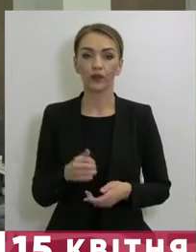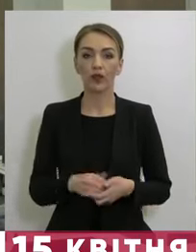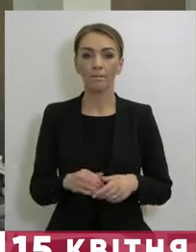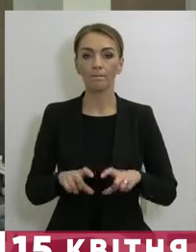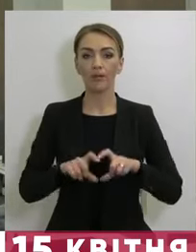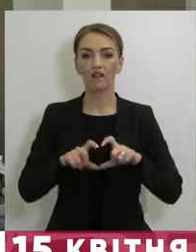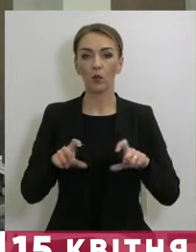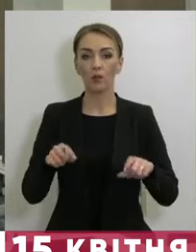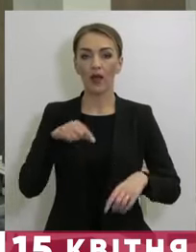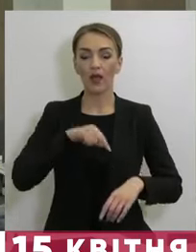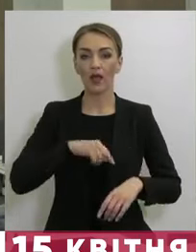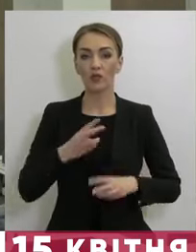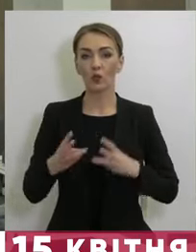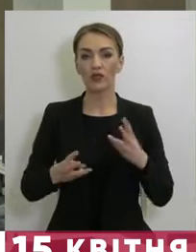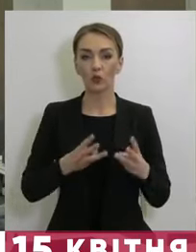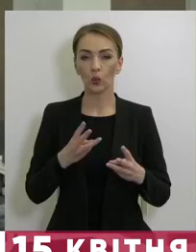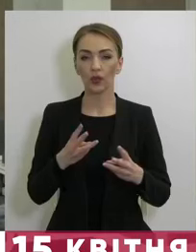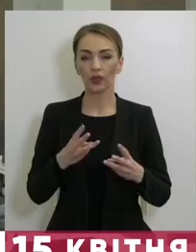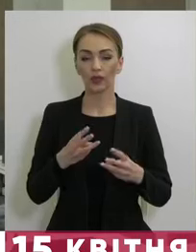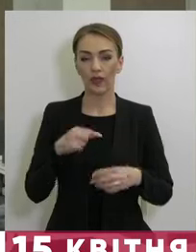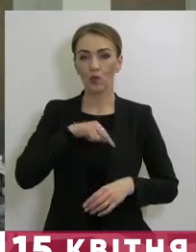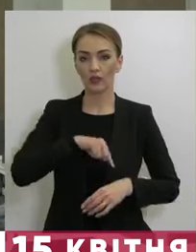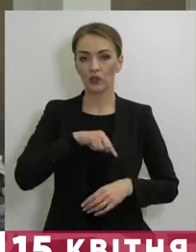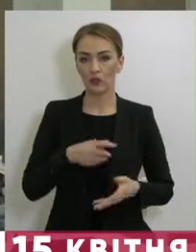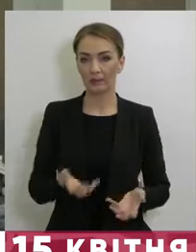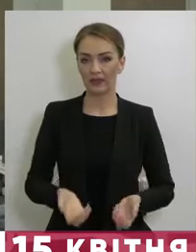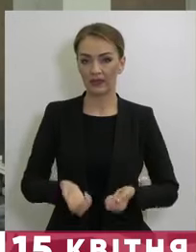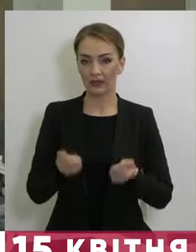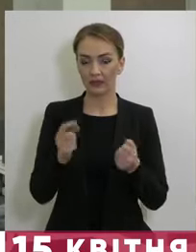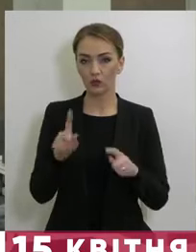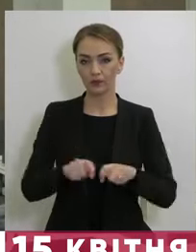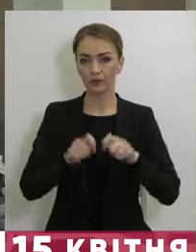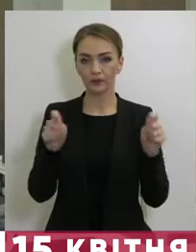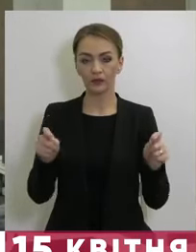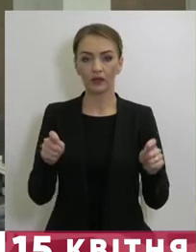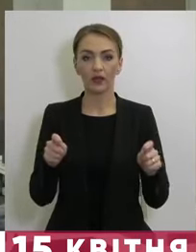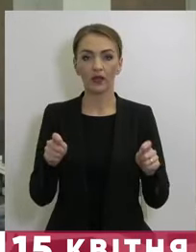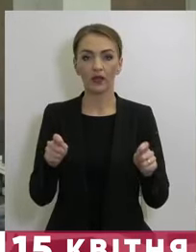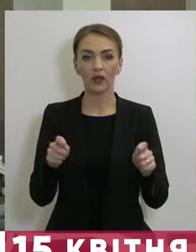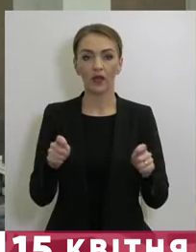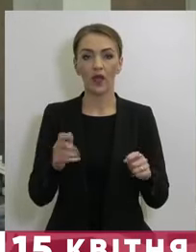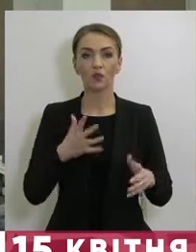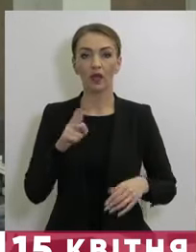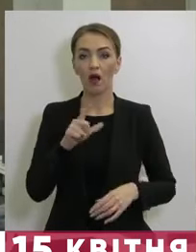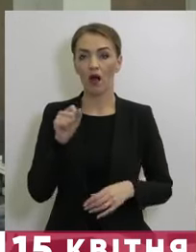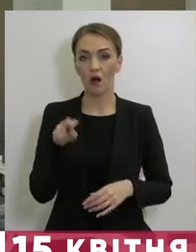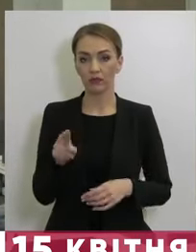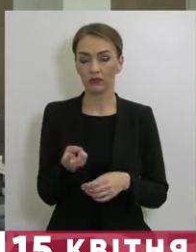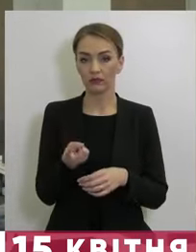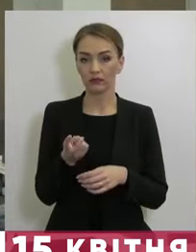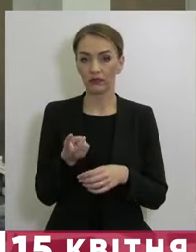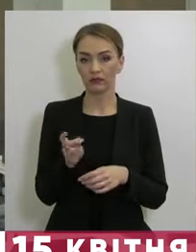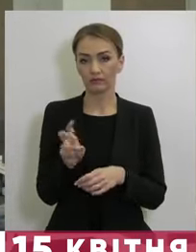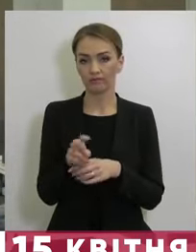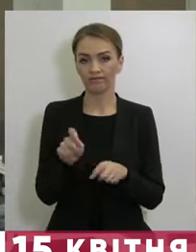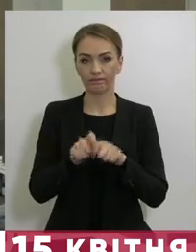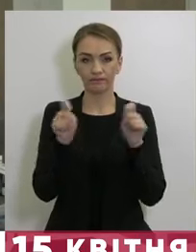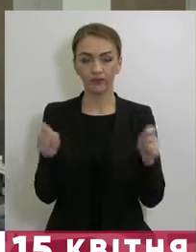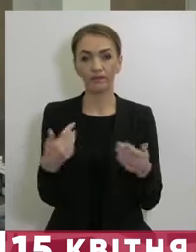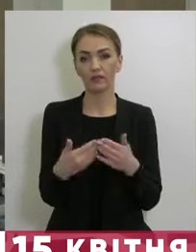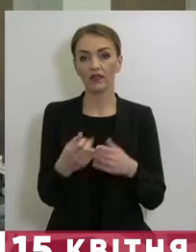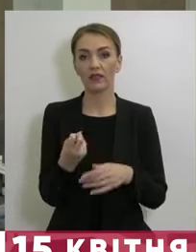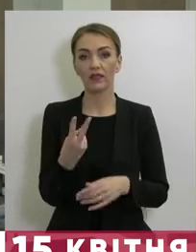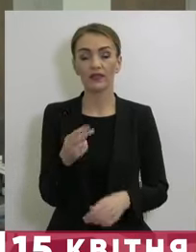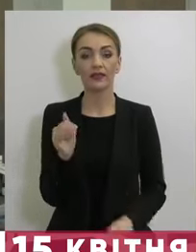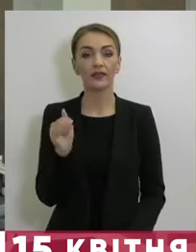емоційної підтримки, що запустив на базі Центру освітній хаб столиці, відвідали вже понад